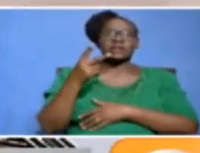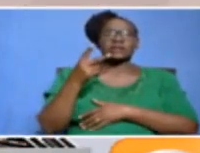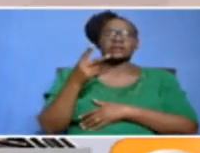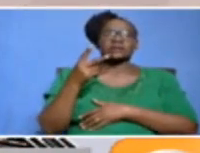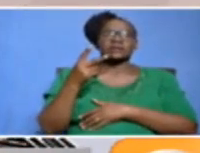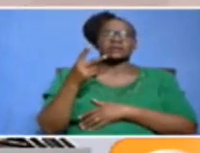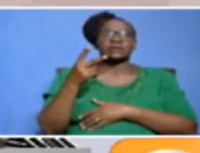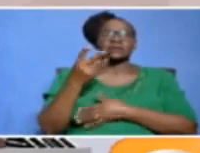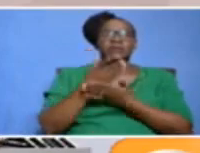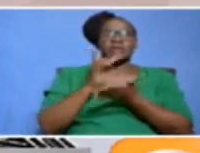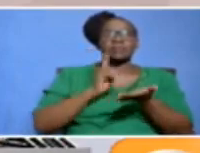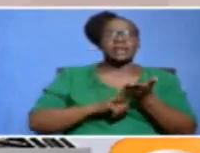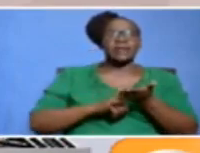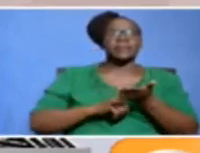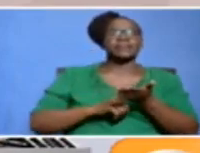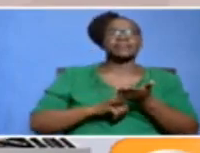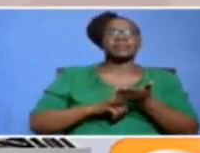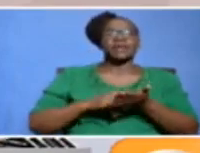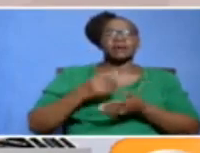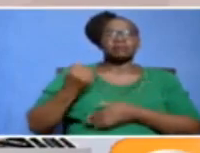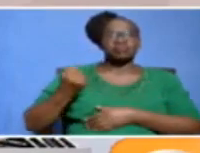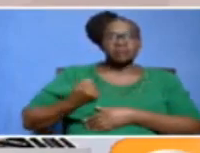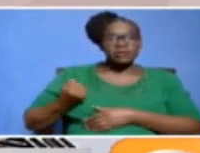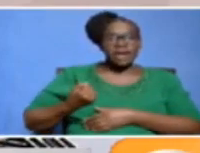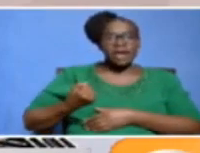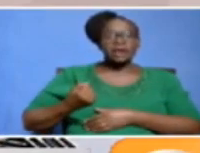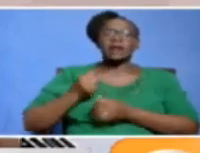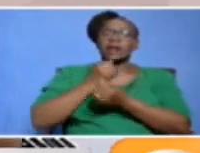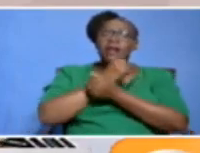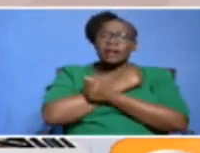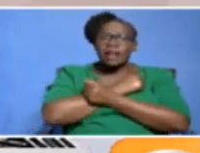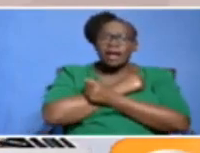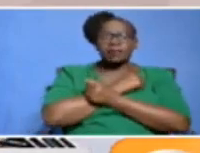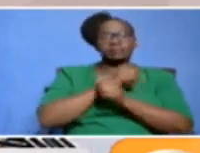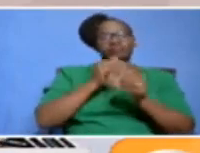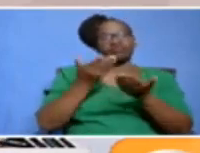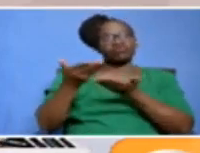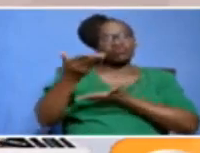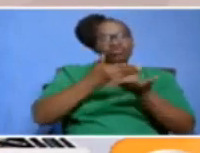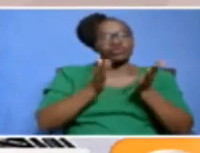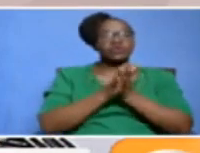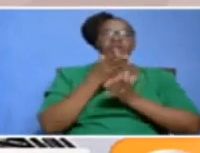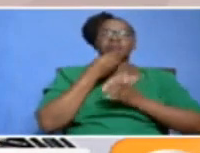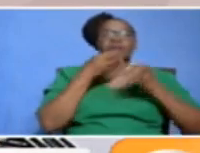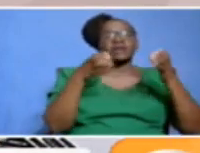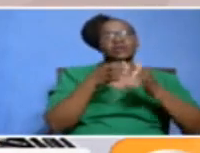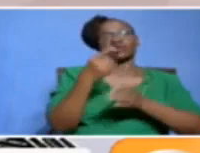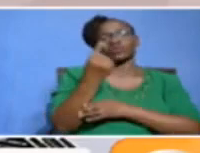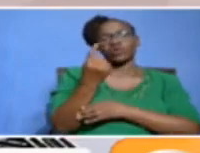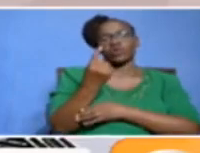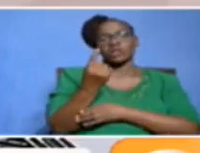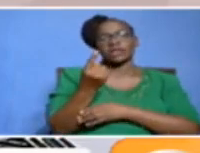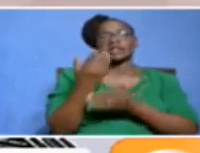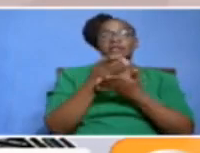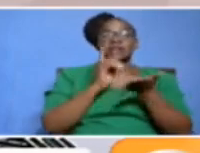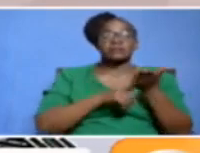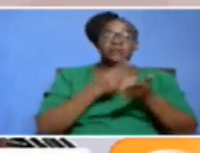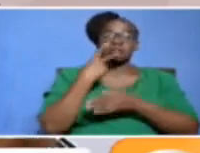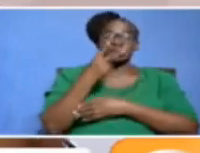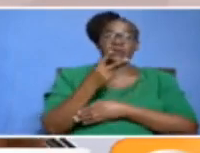watoto wa kike walipo. Anapenda kuketi pale watoto wa kiume walipo. Kwa sababu hichi kitu kinaweza kuwa kwamba kuna hata mtu